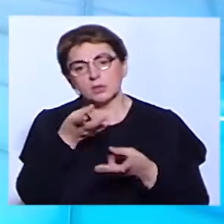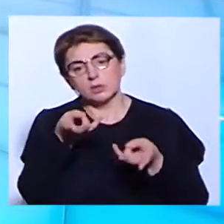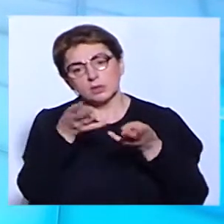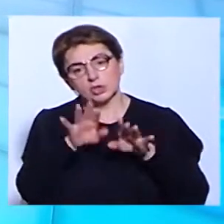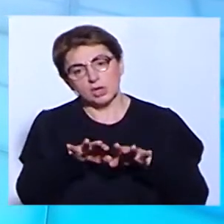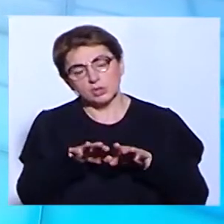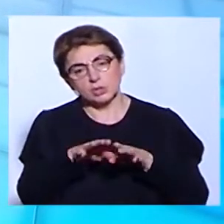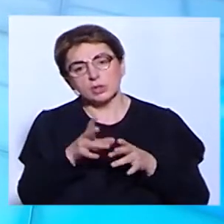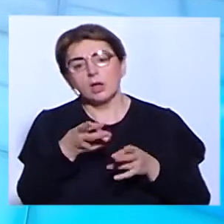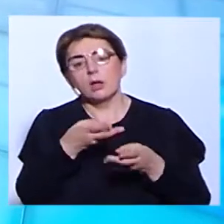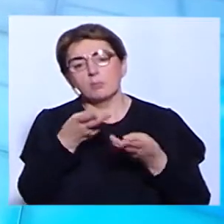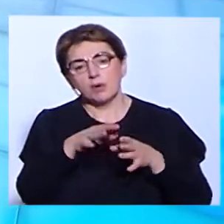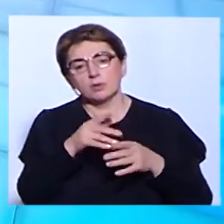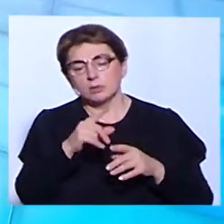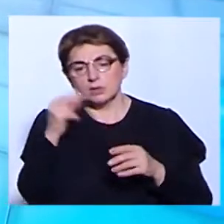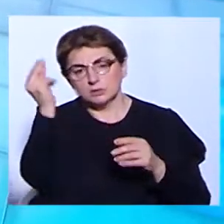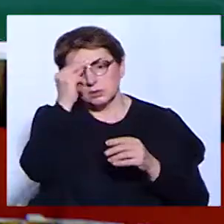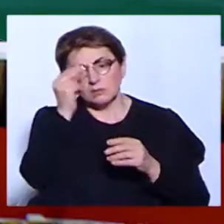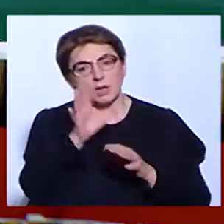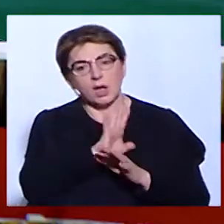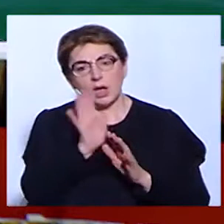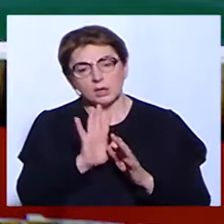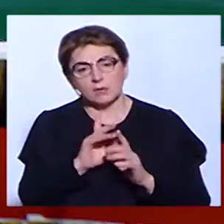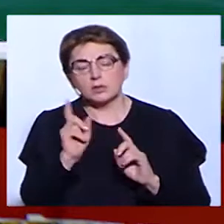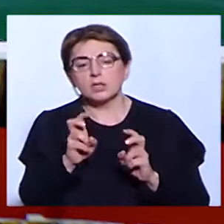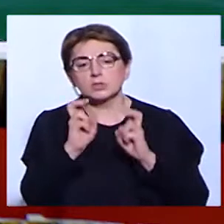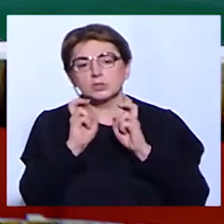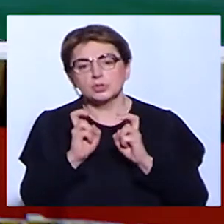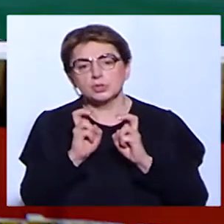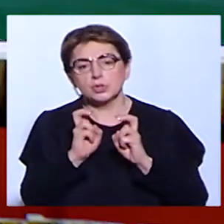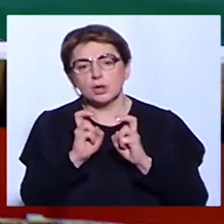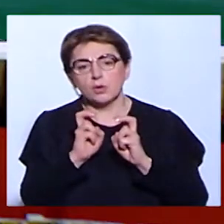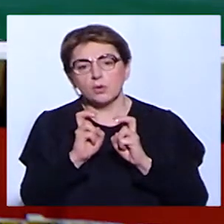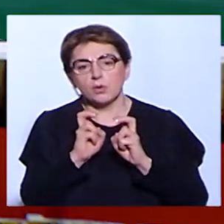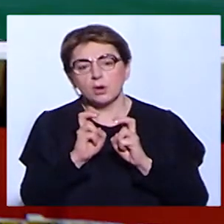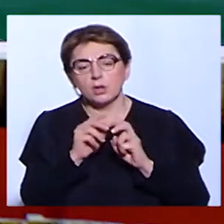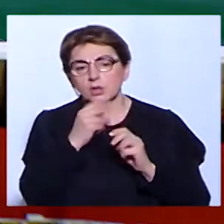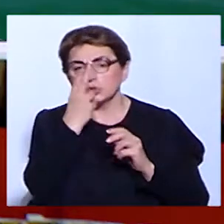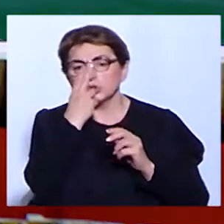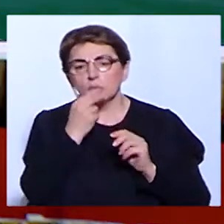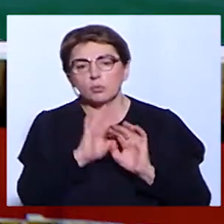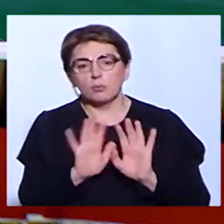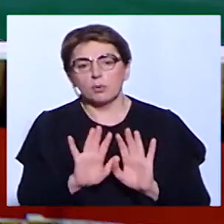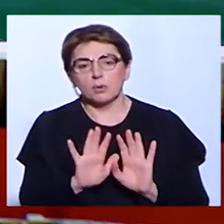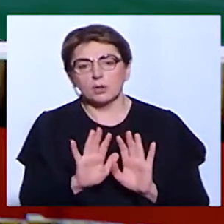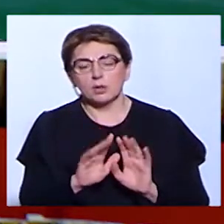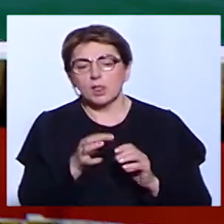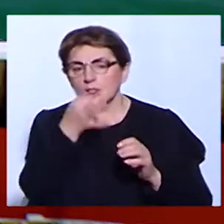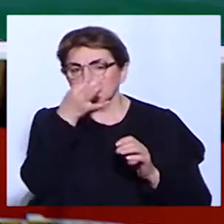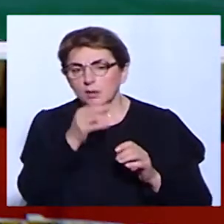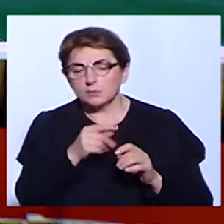არსებობს, ბევრი მათგანი შეუსწავლელია. რას ნიშნავს შეგუებულობა?